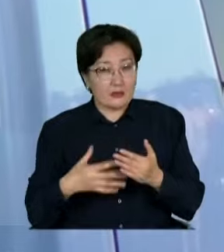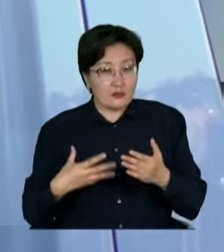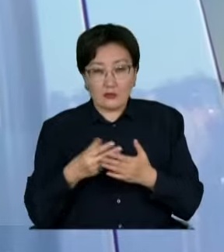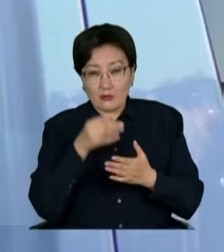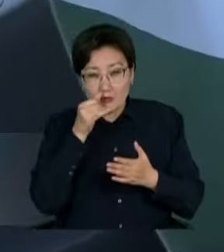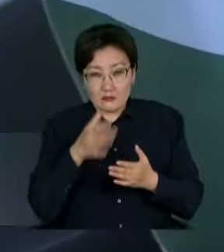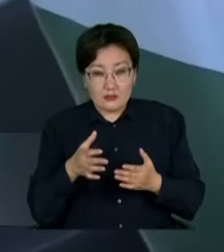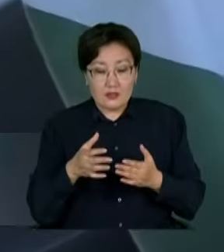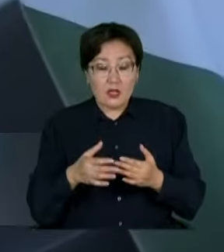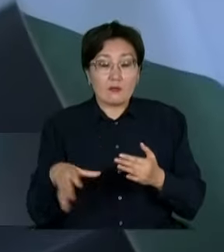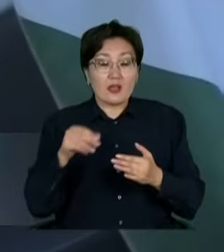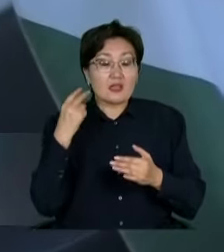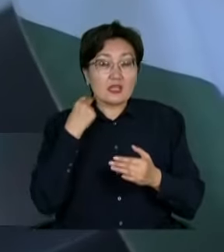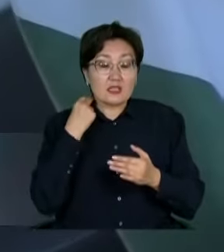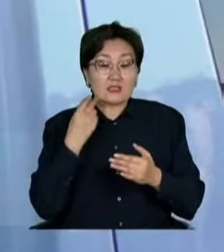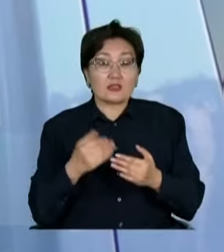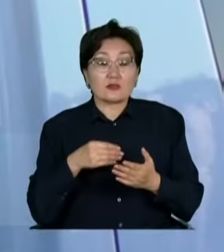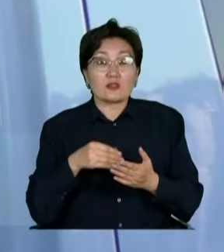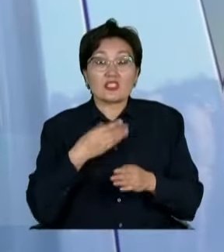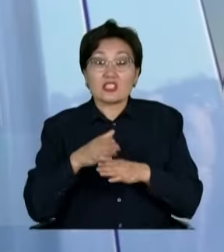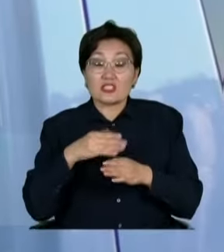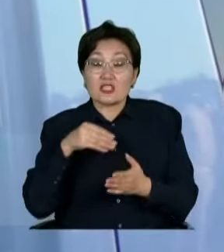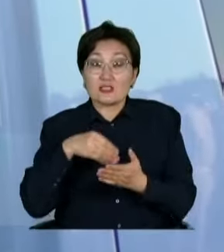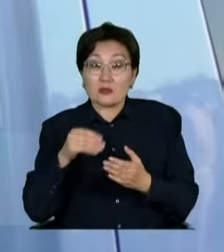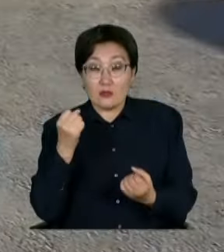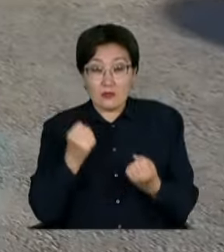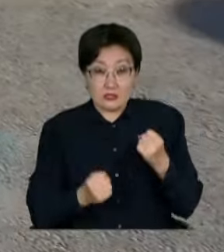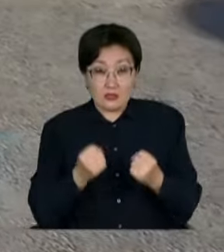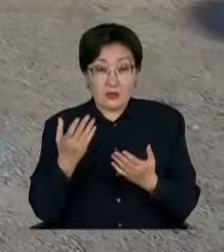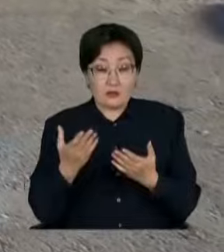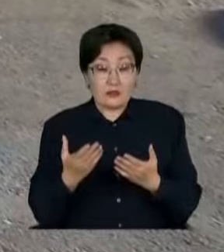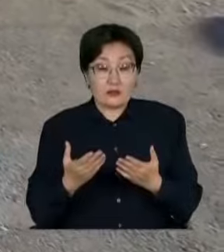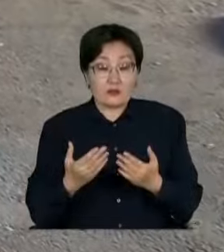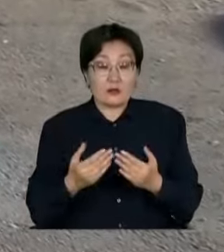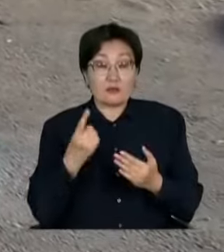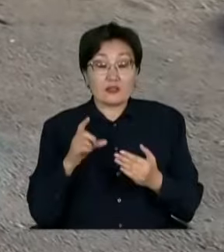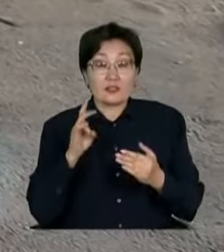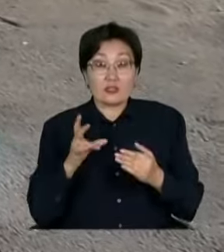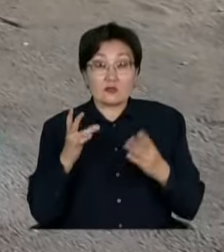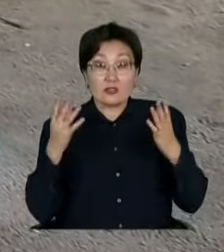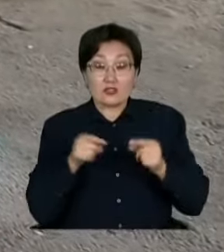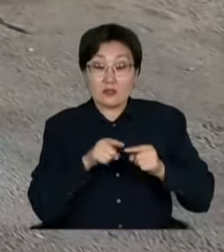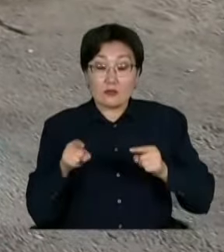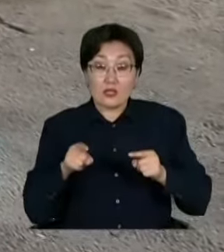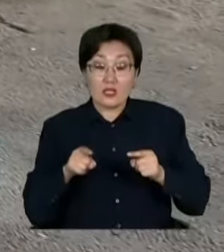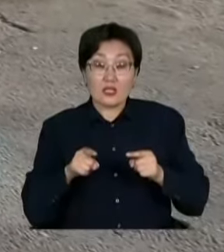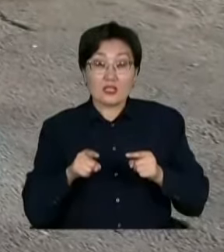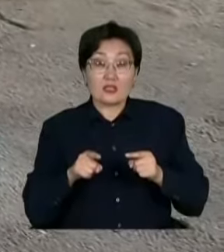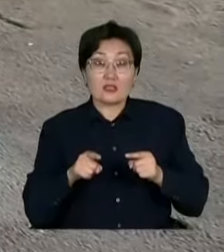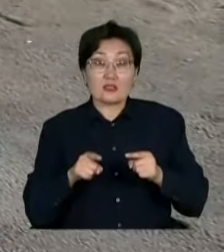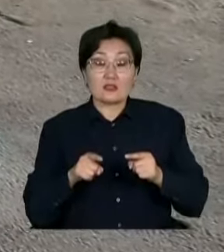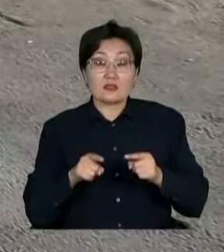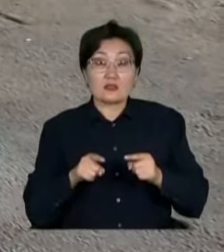арылғыр. Қарыздан қауғаланып алған машиналар әрең жандарын бағып жатыр енді. Бірінші қарашаға дейін